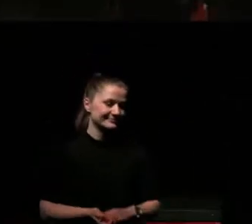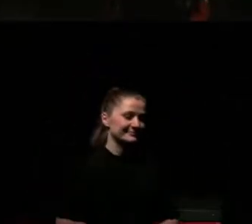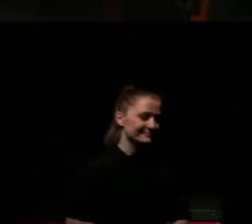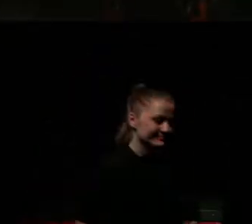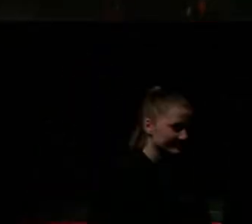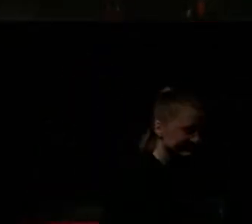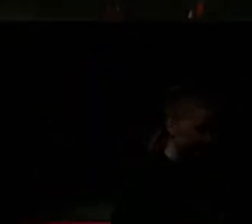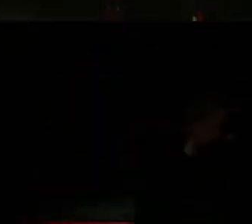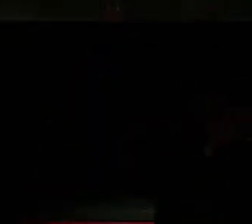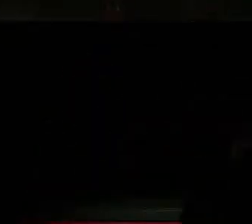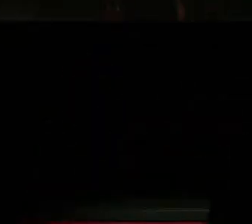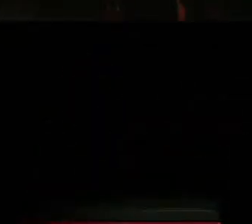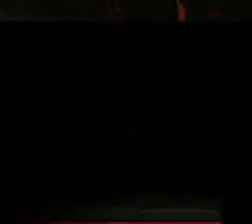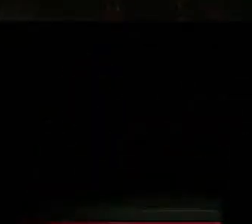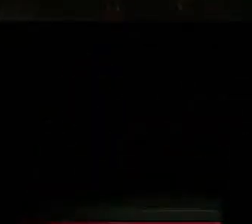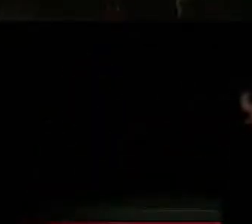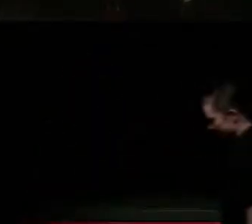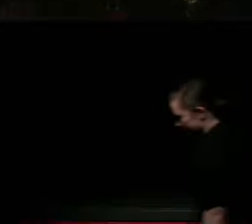Mariborg med.